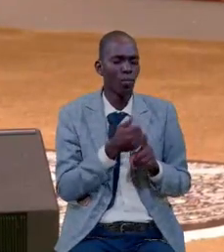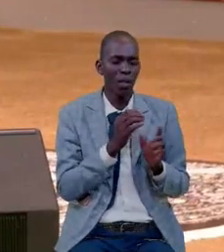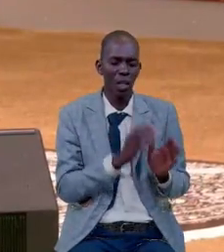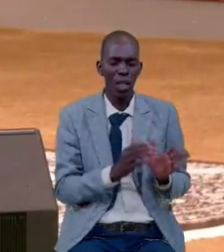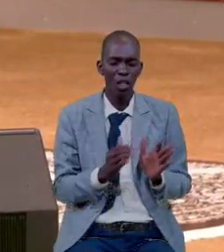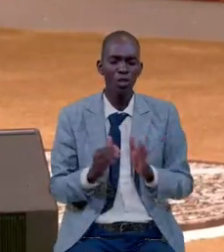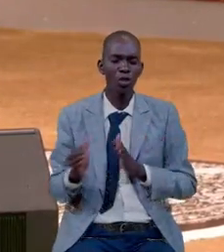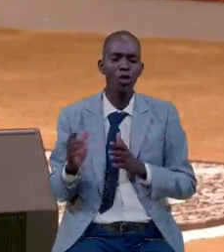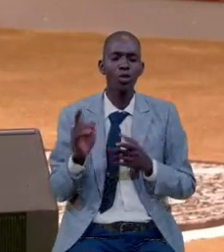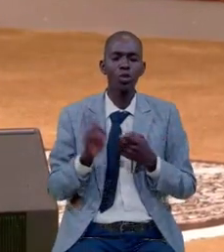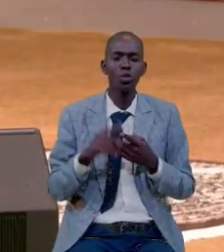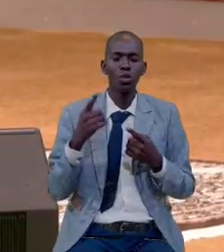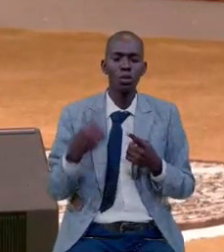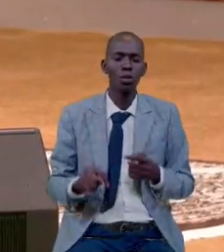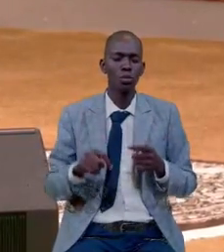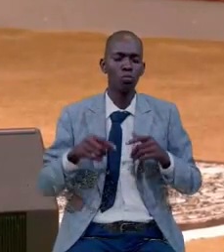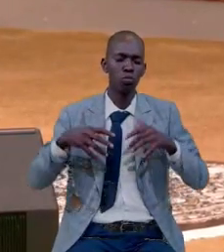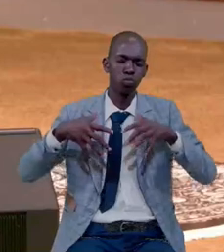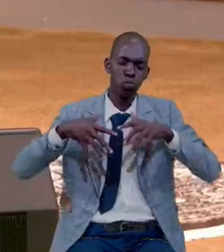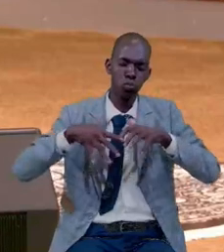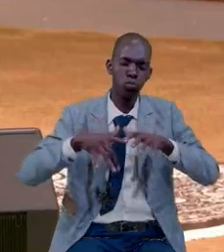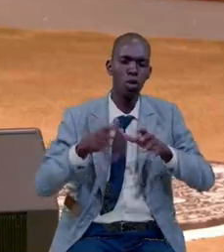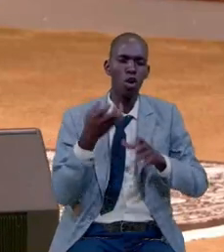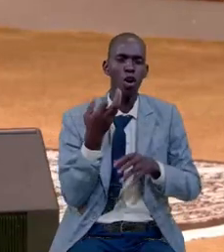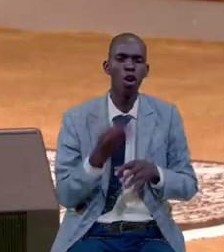Plus ses fruits étaient abondants,